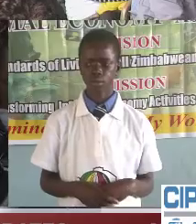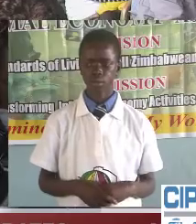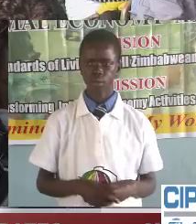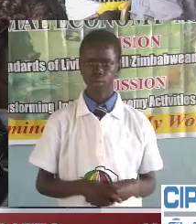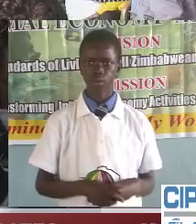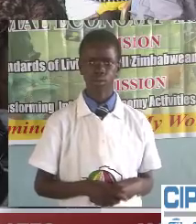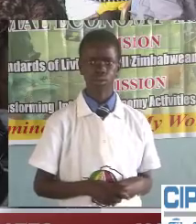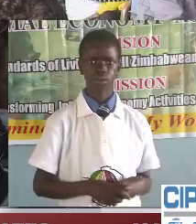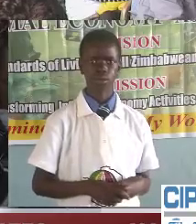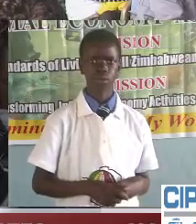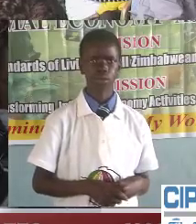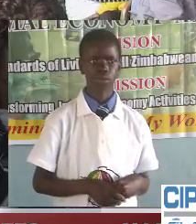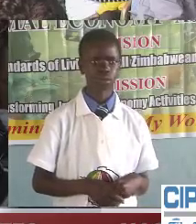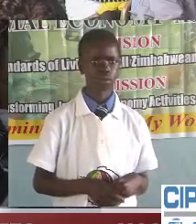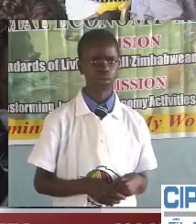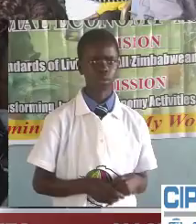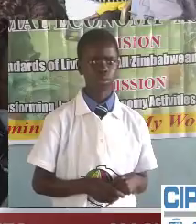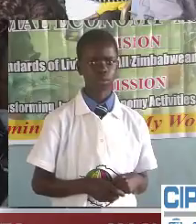Tatenda.